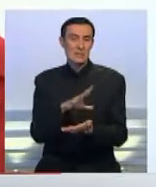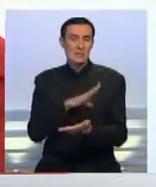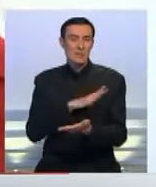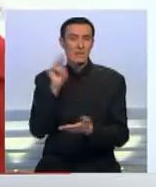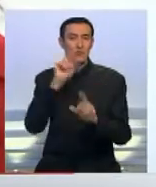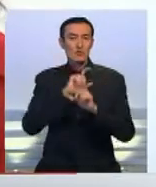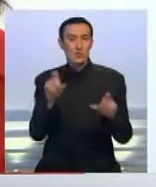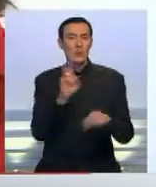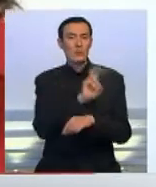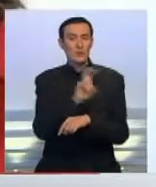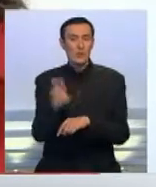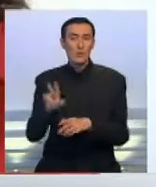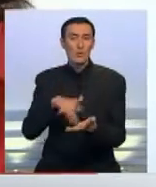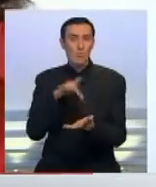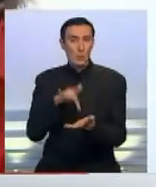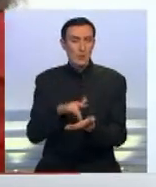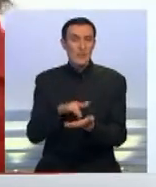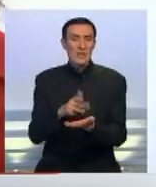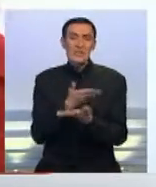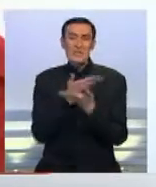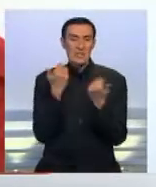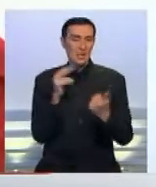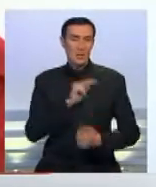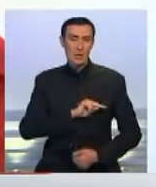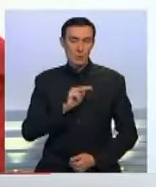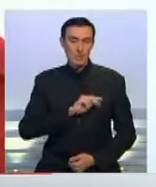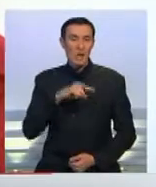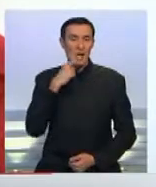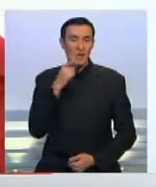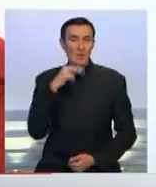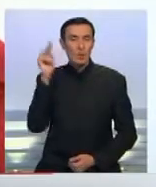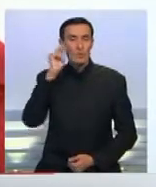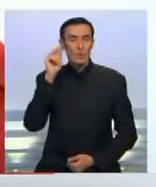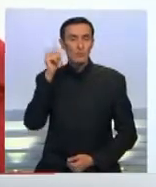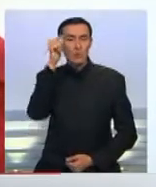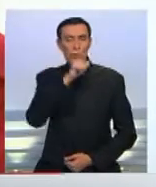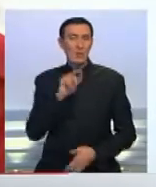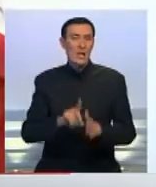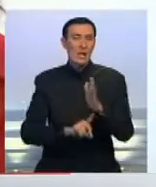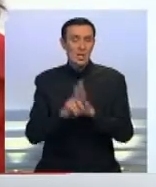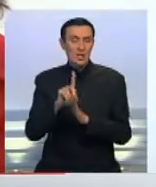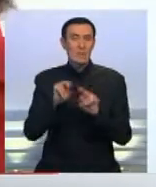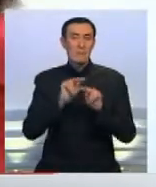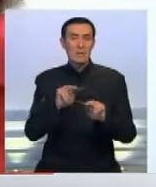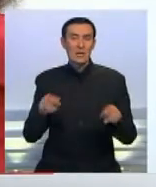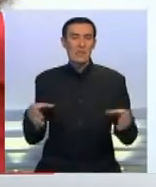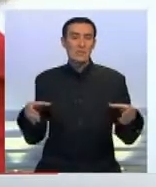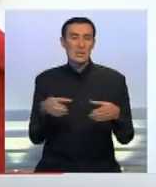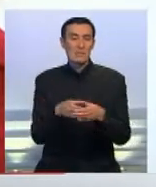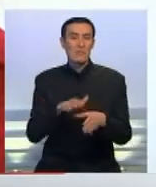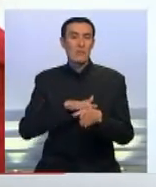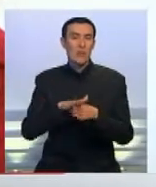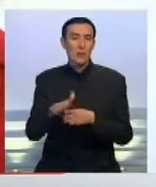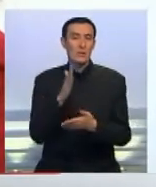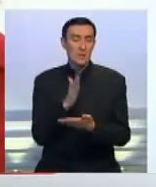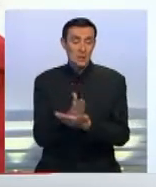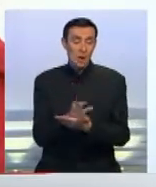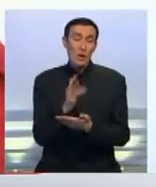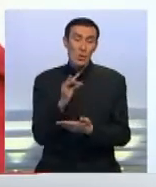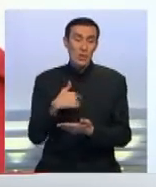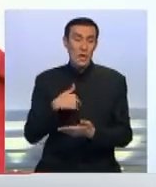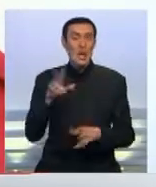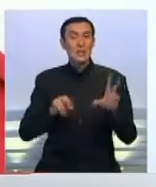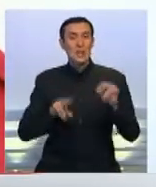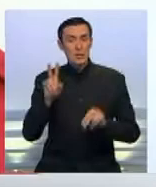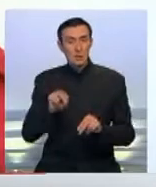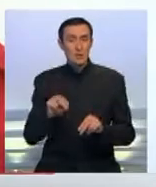всех школах и колледжах города. Нигде нет работы. Говорят, учебный год начался, педагогический состав укомплектован. Но все равно не теряю